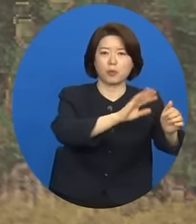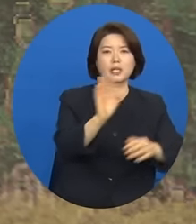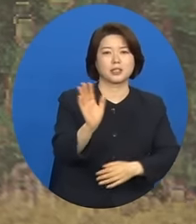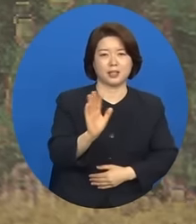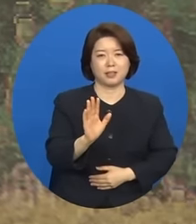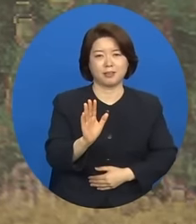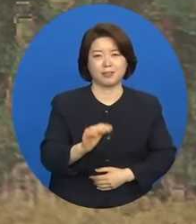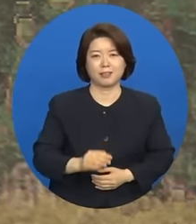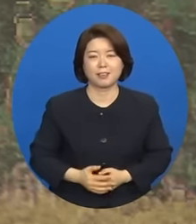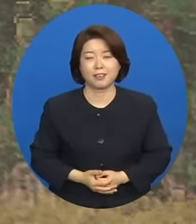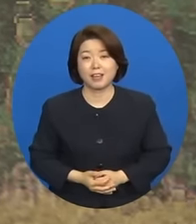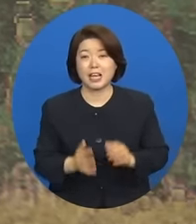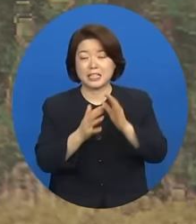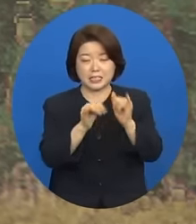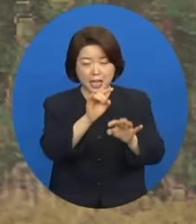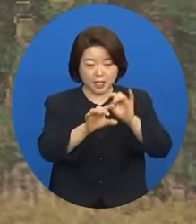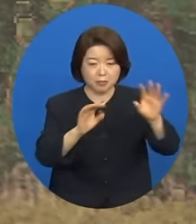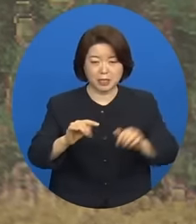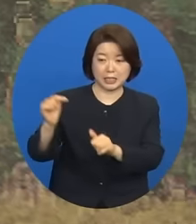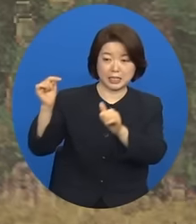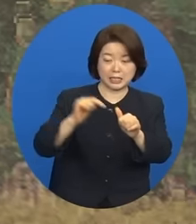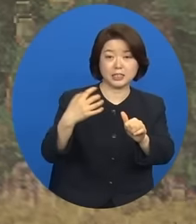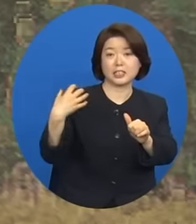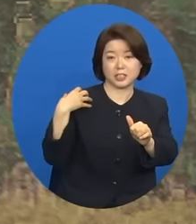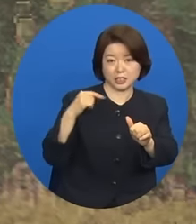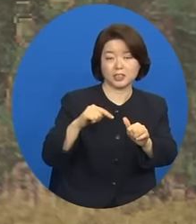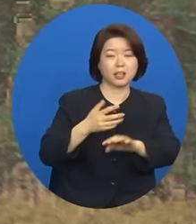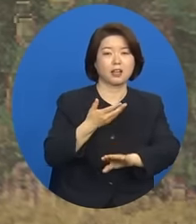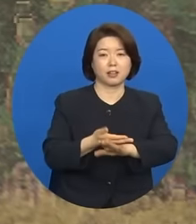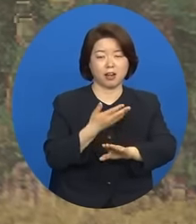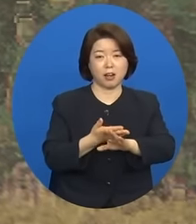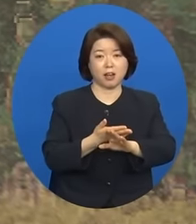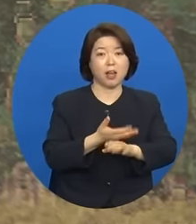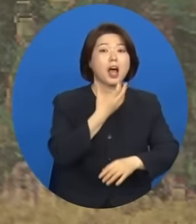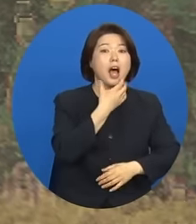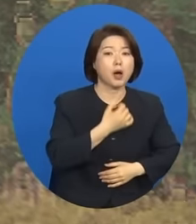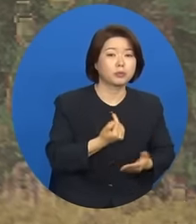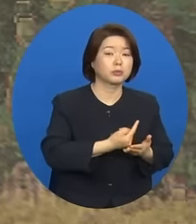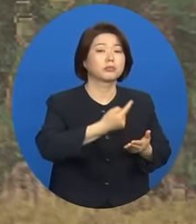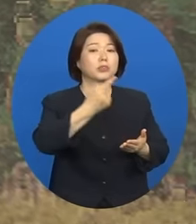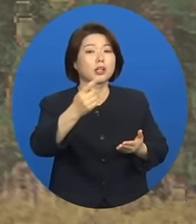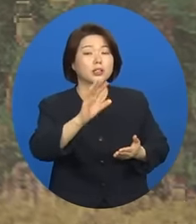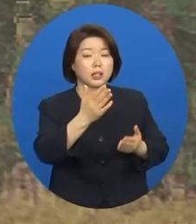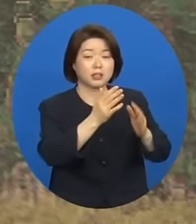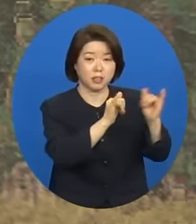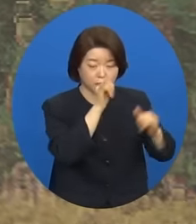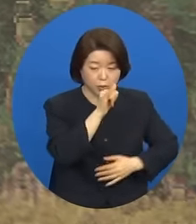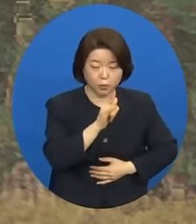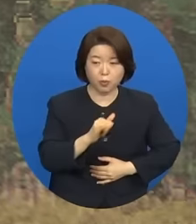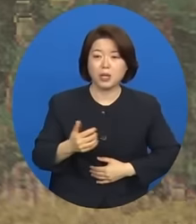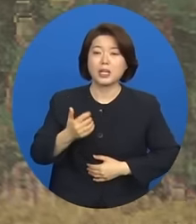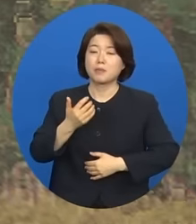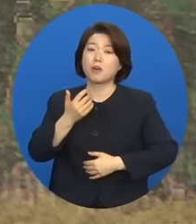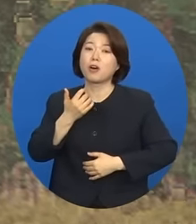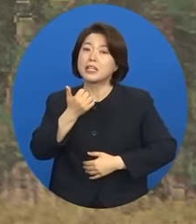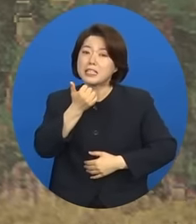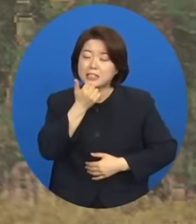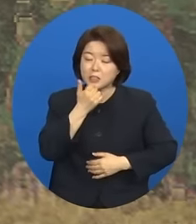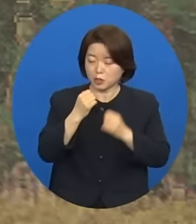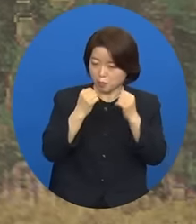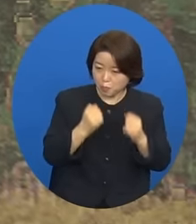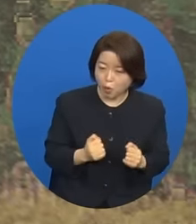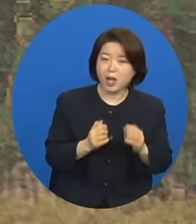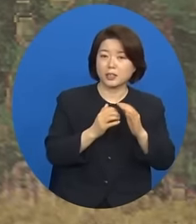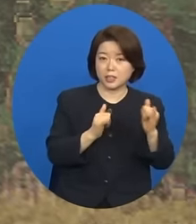대로 다 사람마다 사명이 틀려요. 아브라함처럼 떠나야 되는 사람도 있고 이삭처럼 머물러야 되는 사람도 있지만 야곱처럼